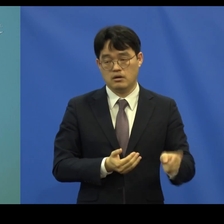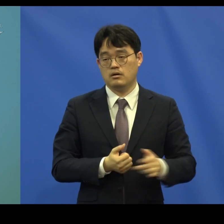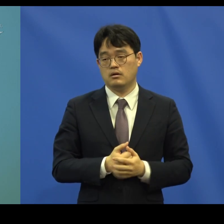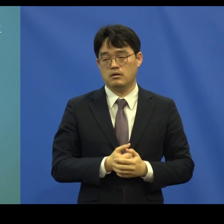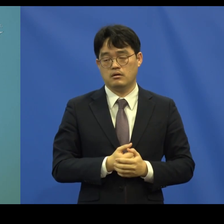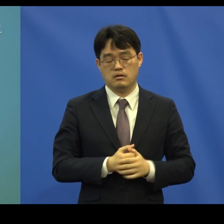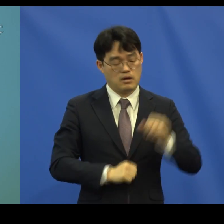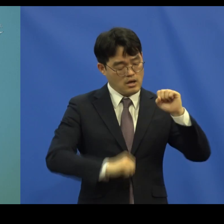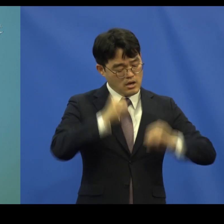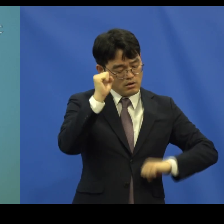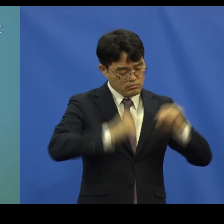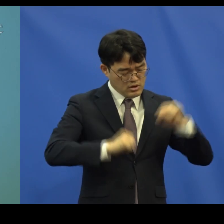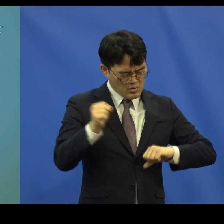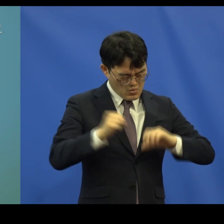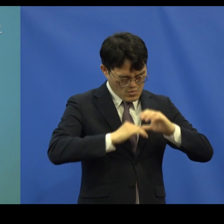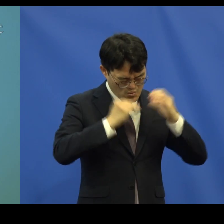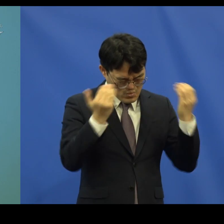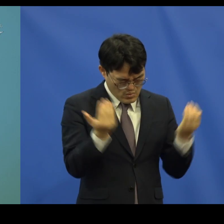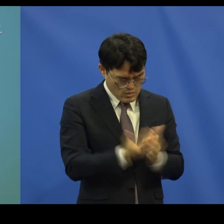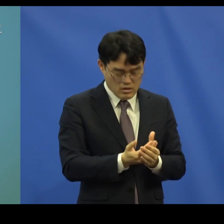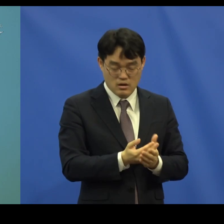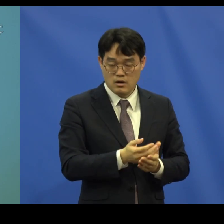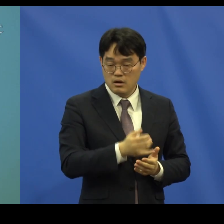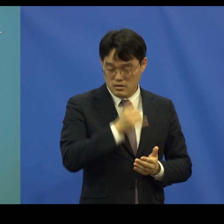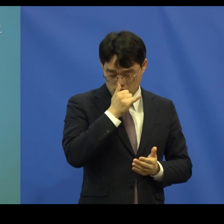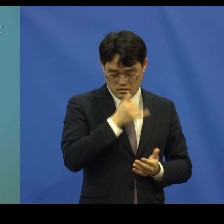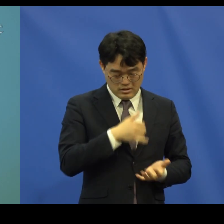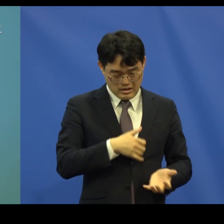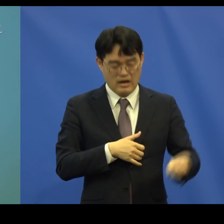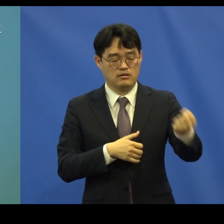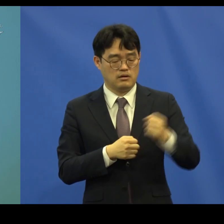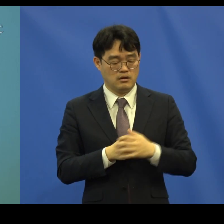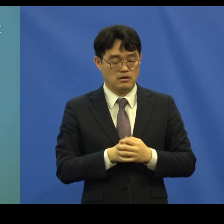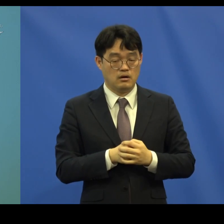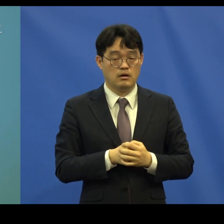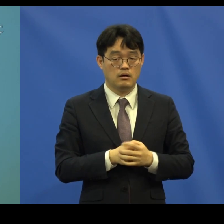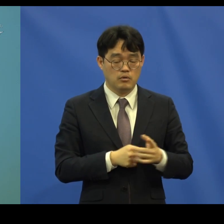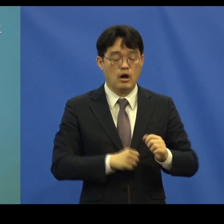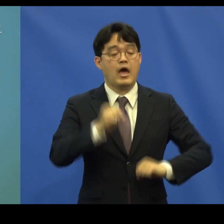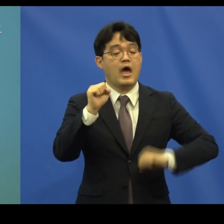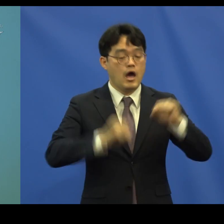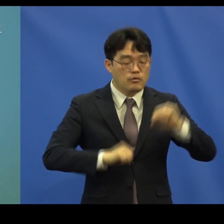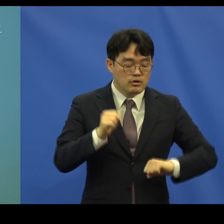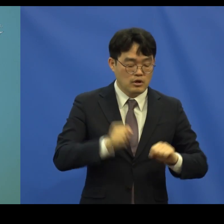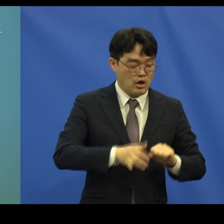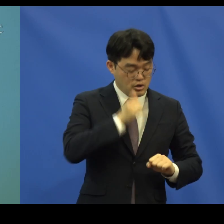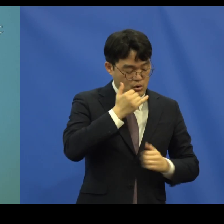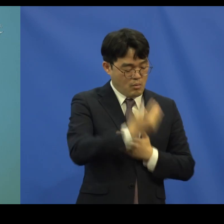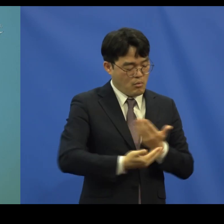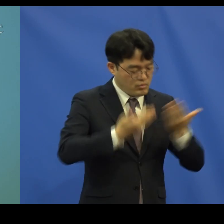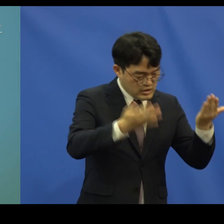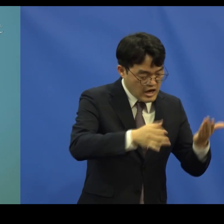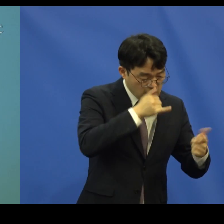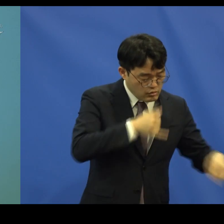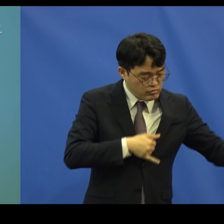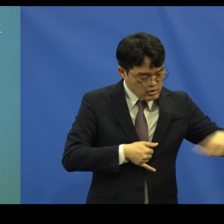행위가 온전하지 않았다는 거예요. 그러니까 활동도 하고 봉사도 하고 뭐 직분도 없고 다